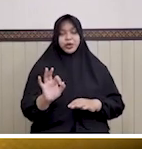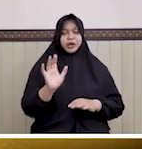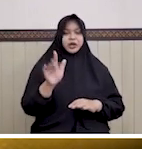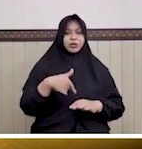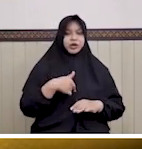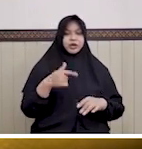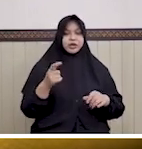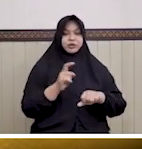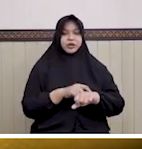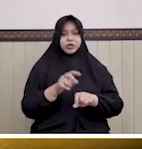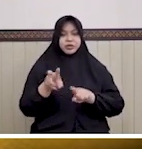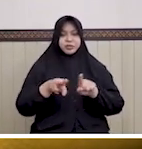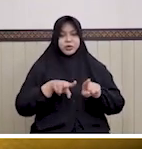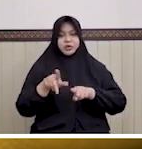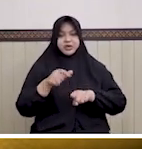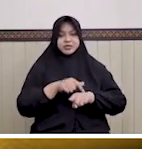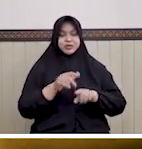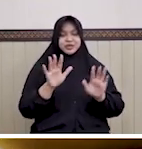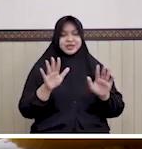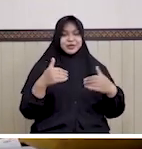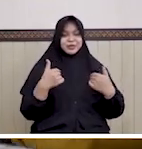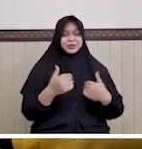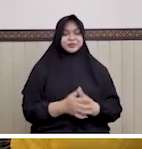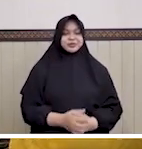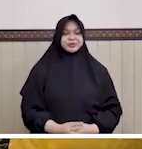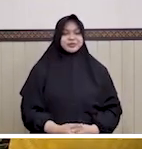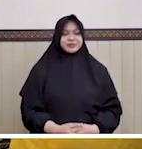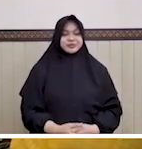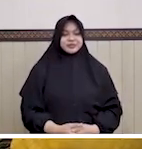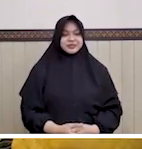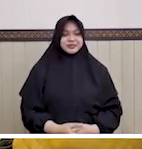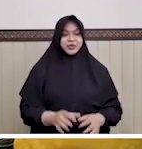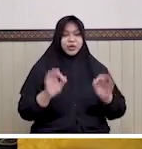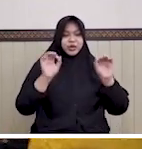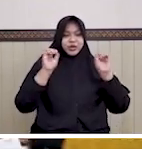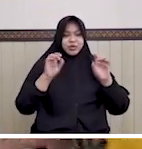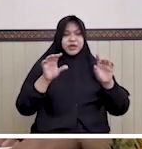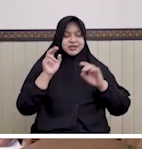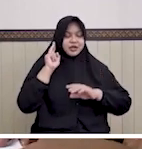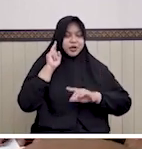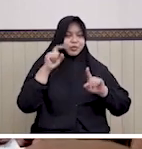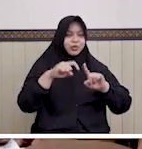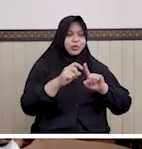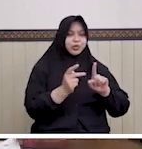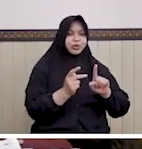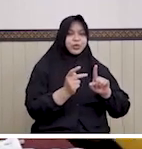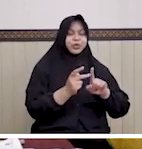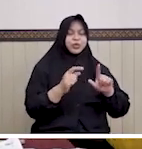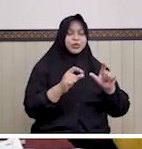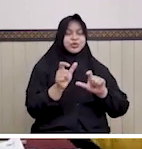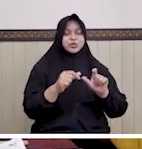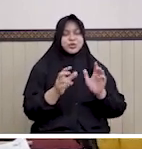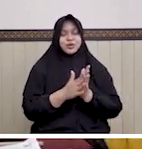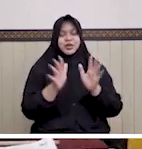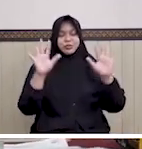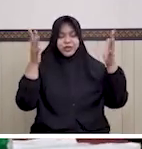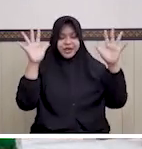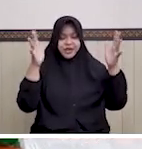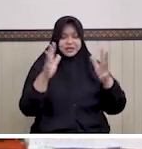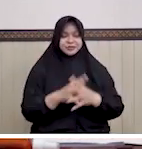oke lagi diwaktu sudah jodoh 12 ya sudah terus Hahaha luar biasa Bos Nul kita begitu tangan untuk menyusul ya